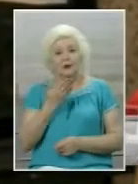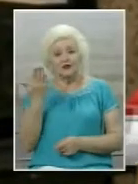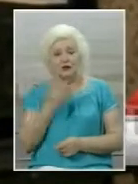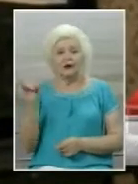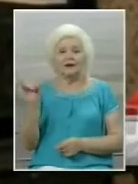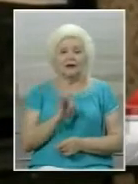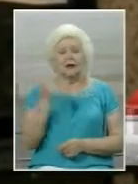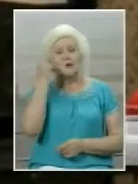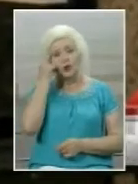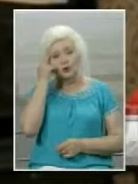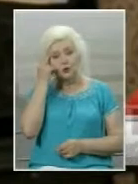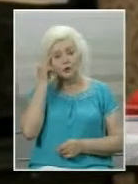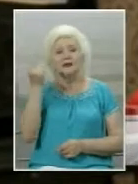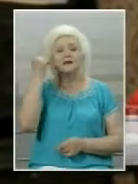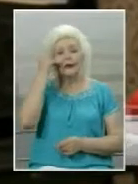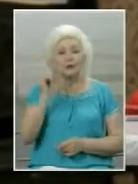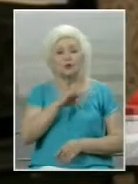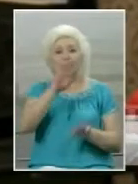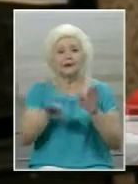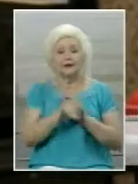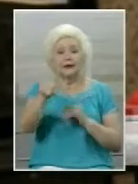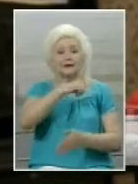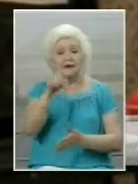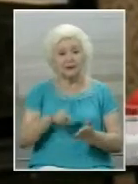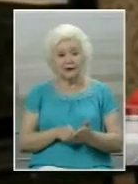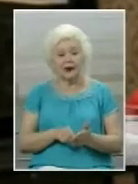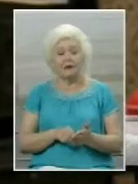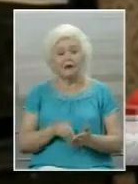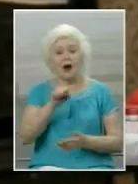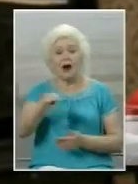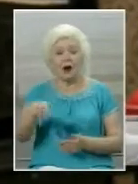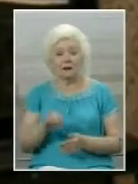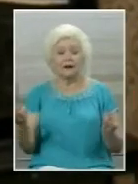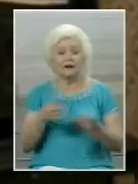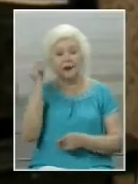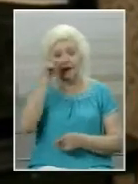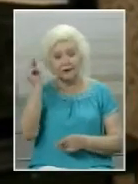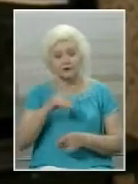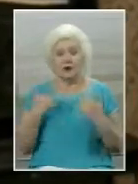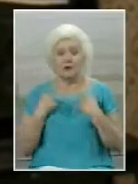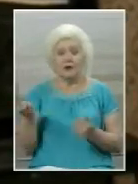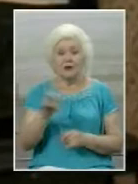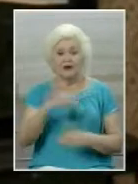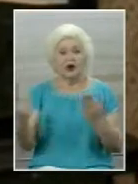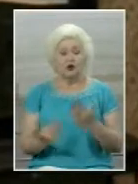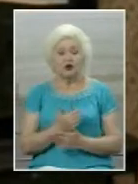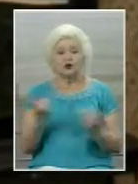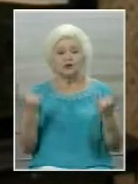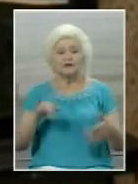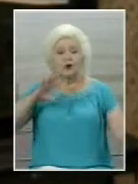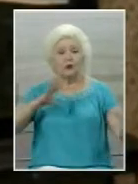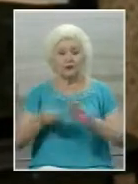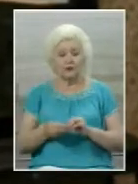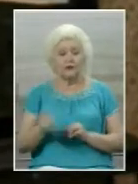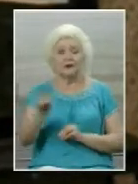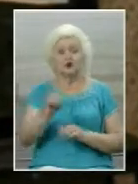і подумати, так, задуматися над цим питанням, але треба вивчати. Ми приходимо знову ж таки сьогодні до висновку того,